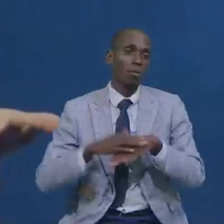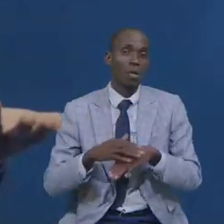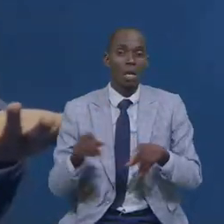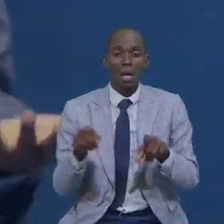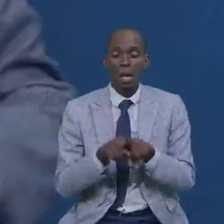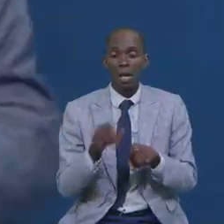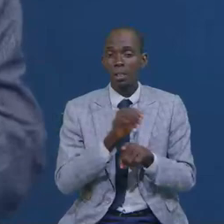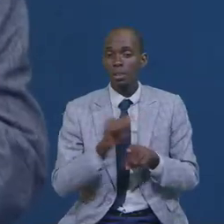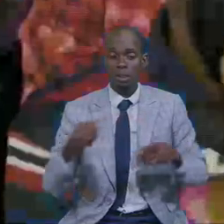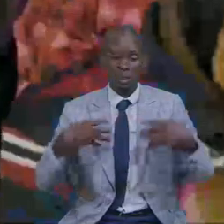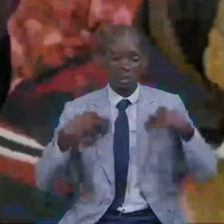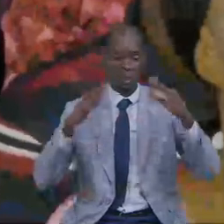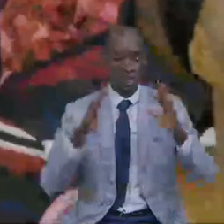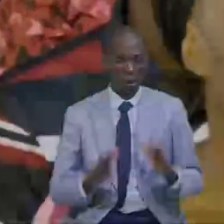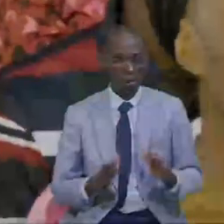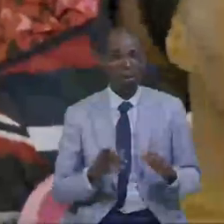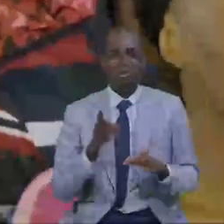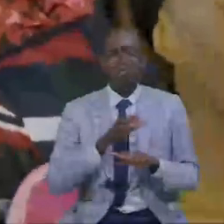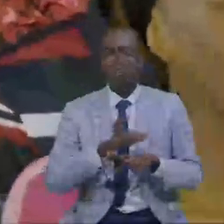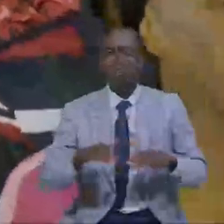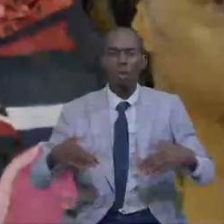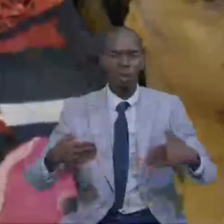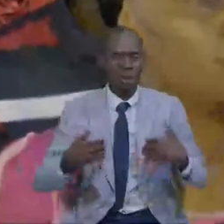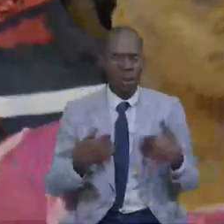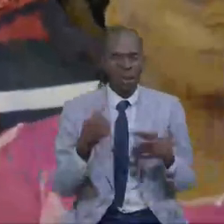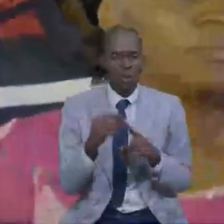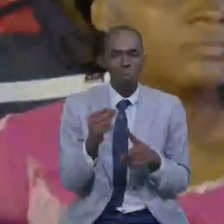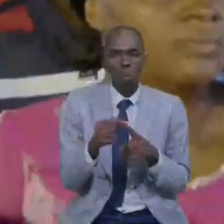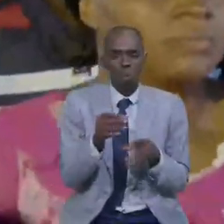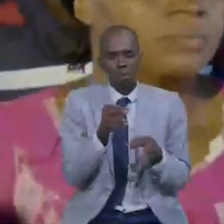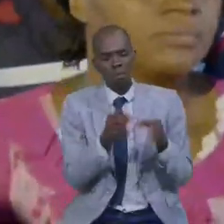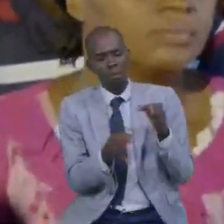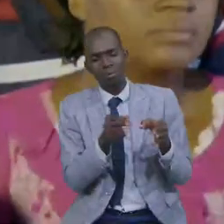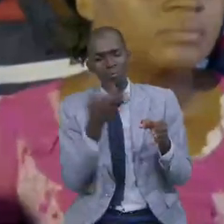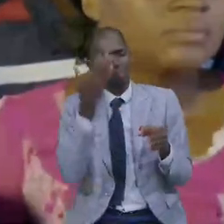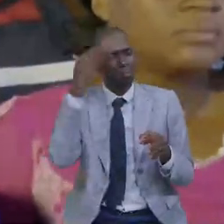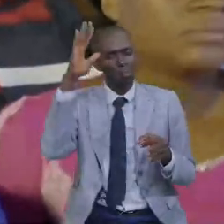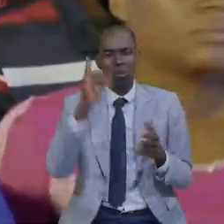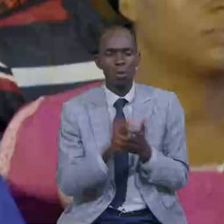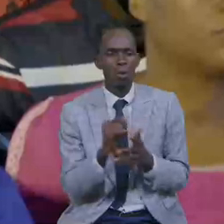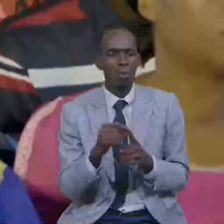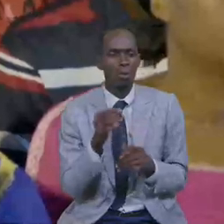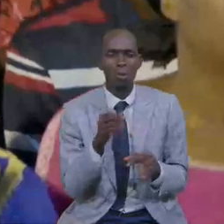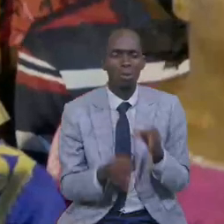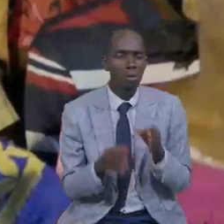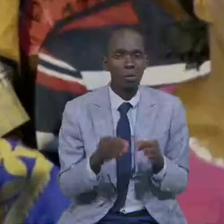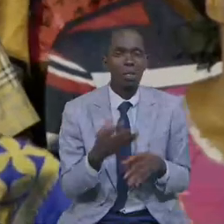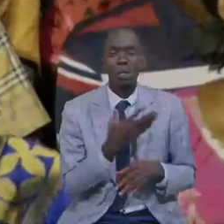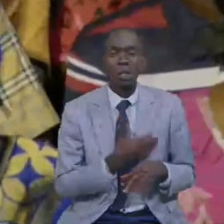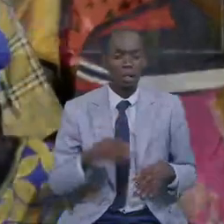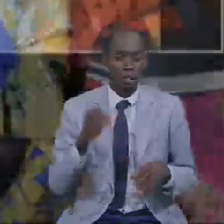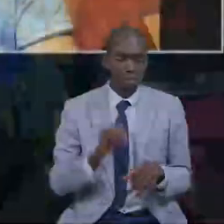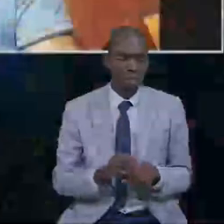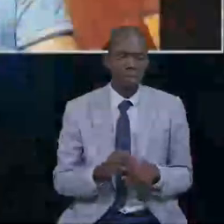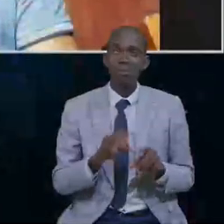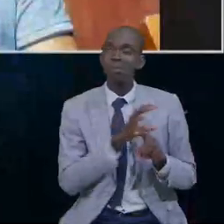en tant que guérisseur je n'ai pas de si dans mon vocabulaire dans mon dictionnaire dans